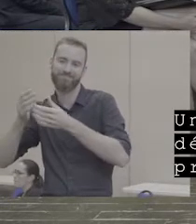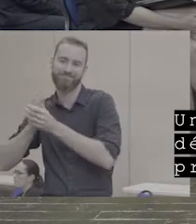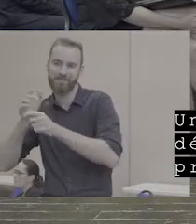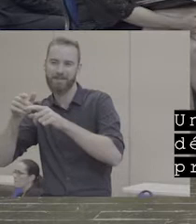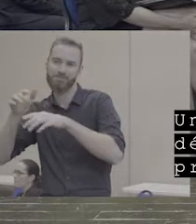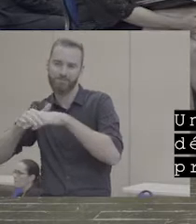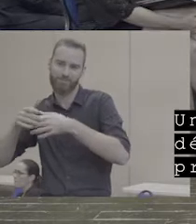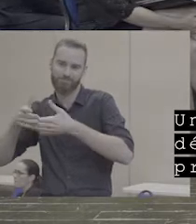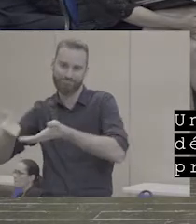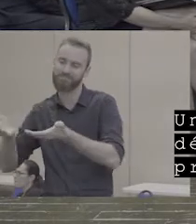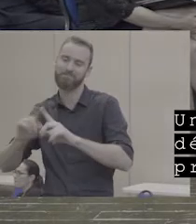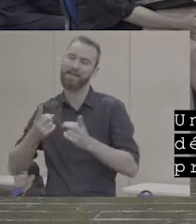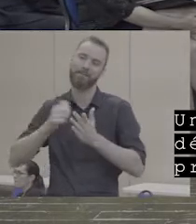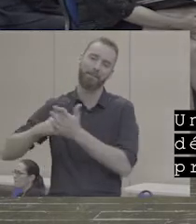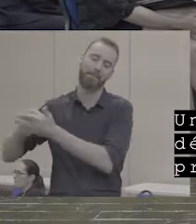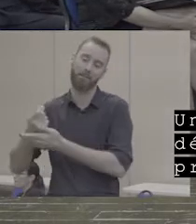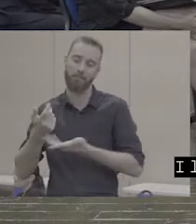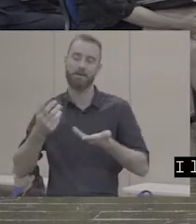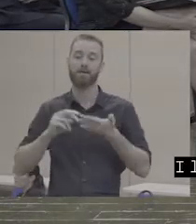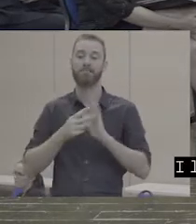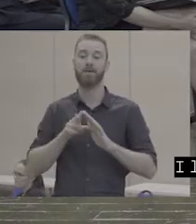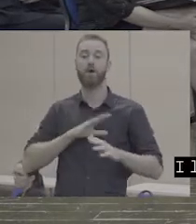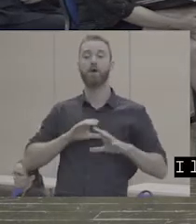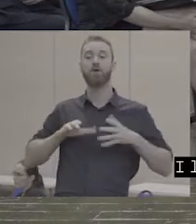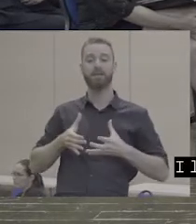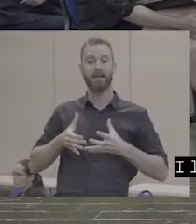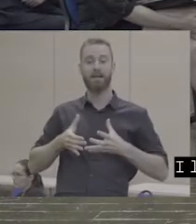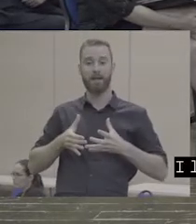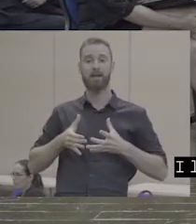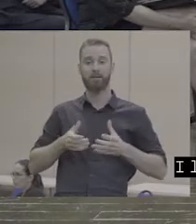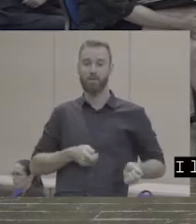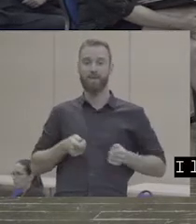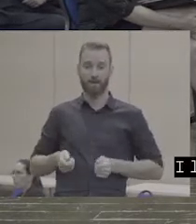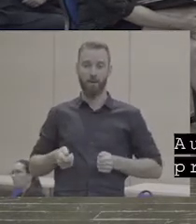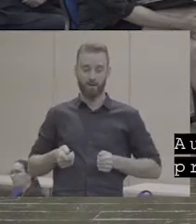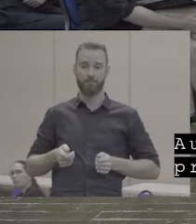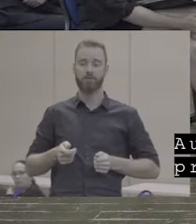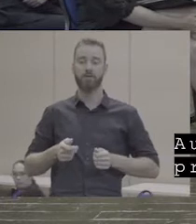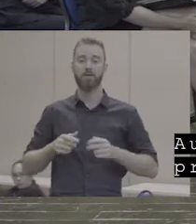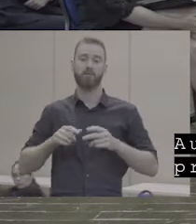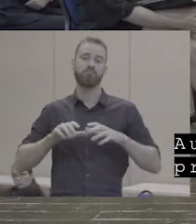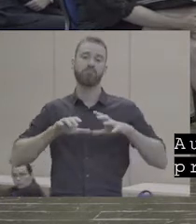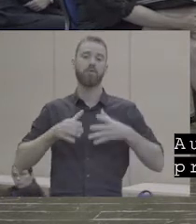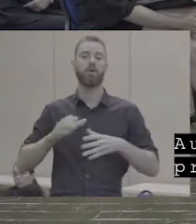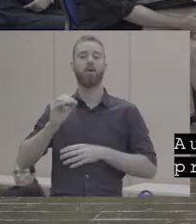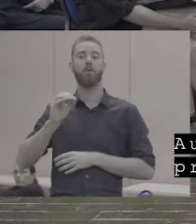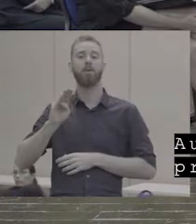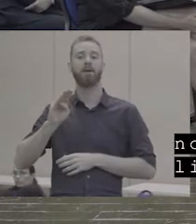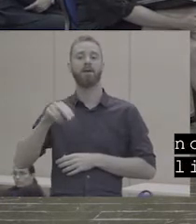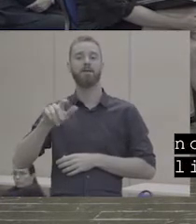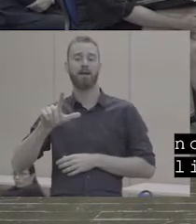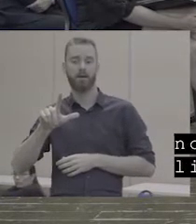Une fois les projets en démarrage, il y a des comités promoteurs qui se forment, il y a des comités fondateurs. Au niveau des comités promoteurs, les